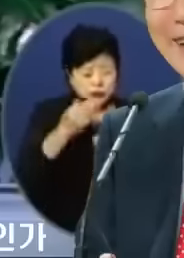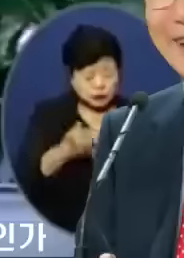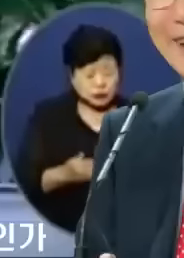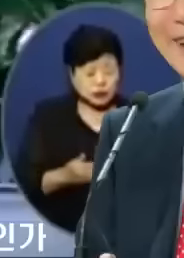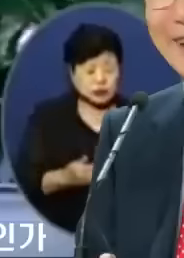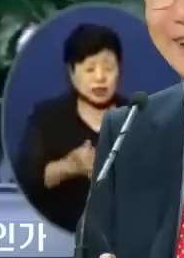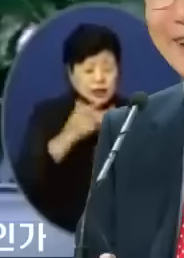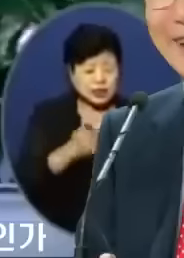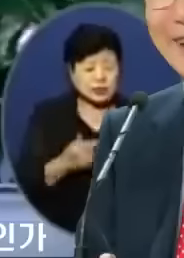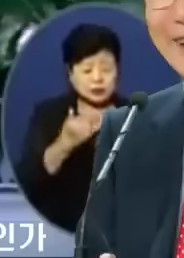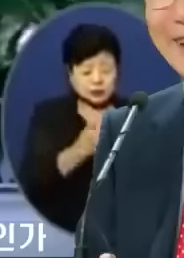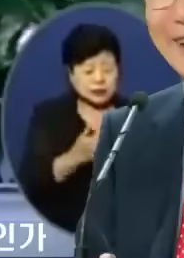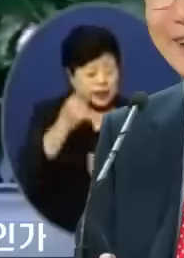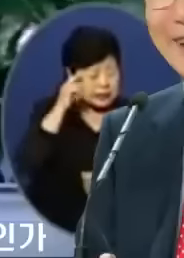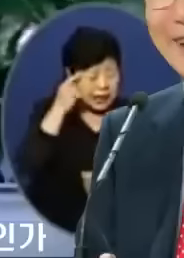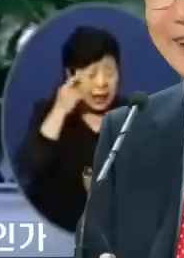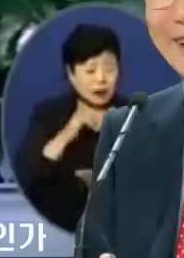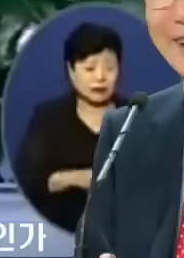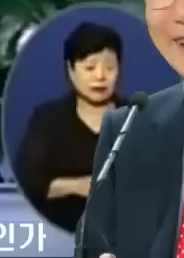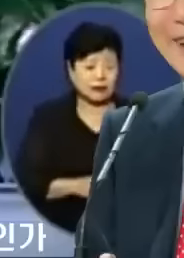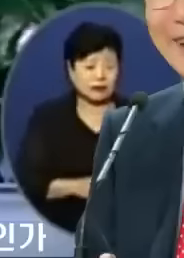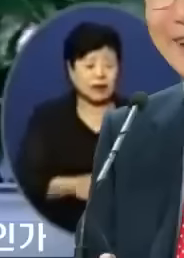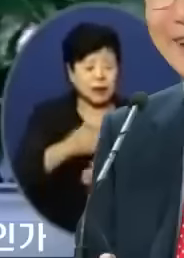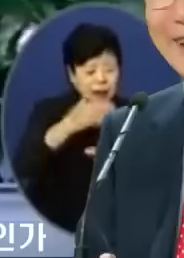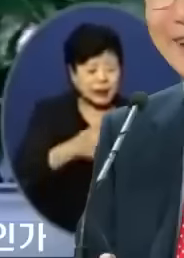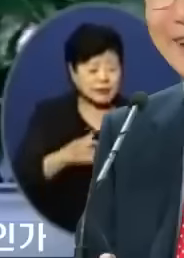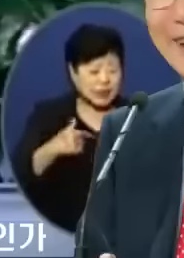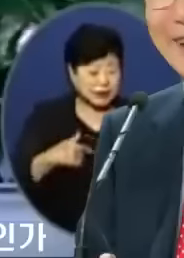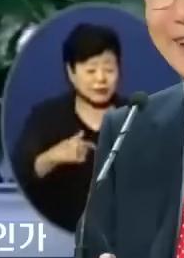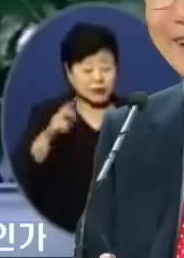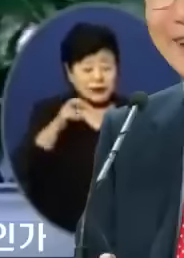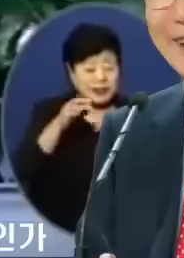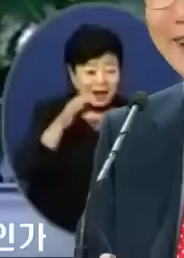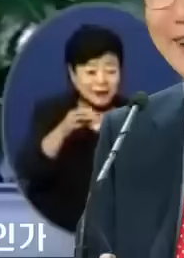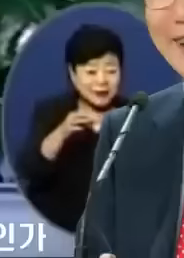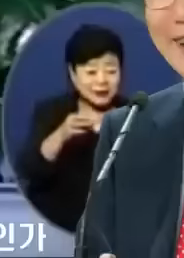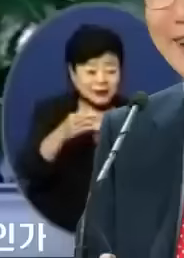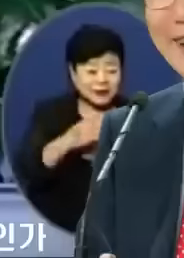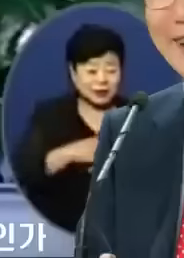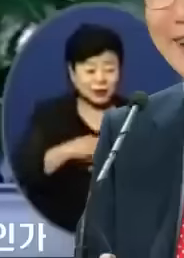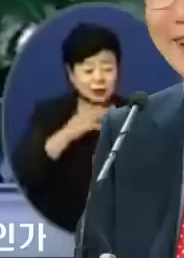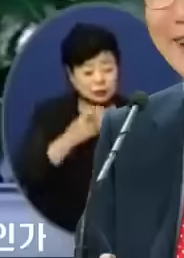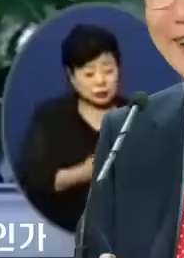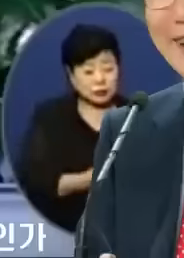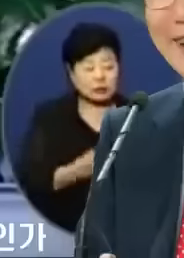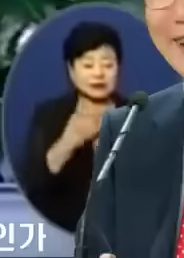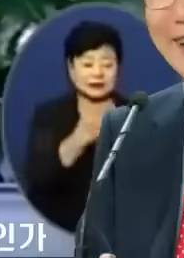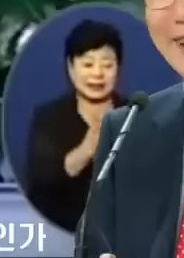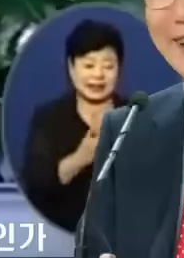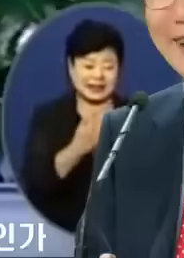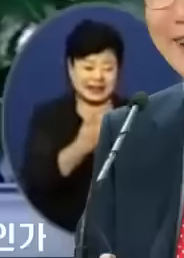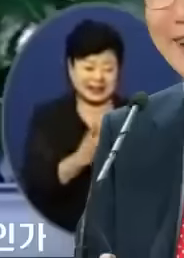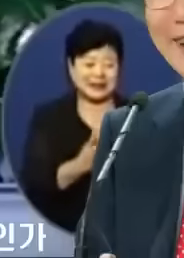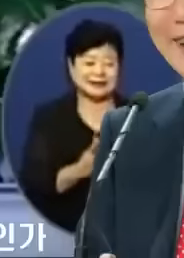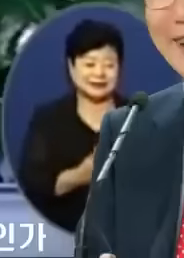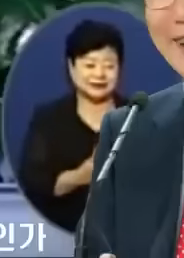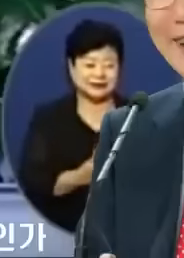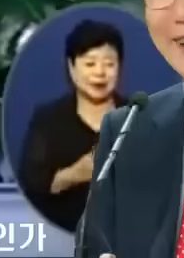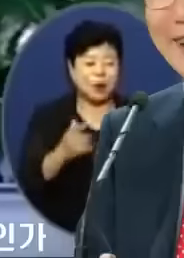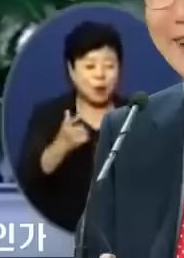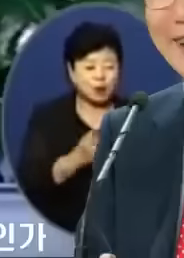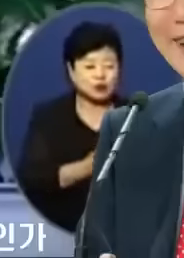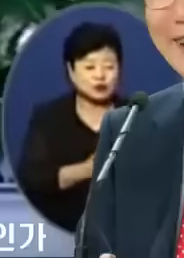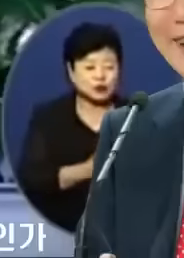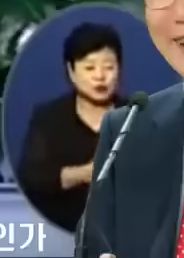주신 예수님의 은혜를 생각하고 감사하고 기뻐하고 찬양하면 나도 모르는 사이에 그 은혜가 나가서